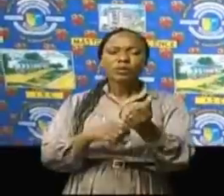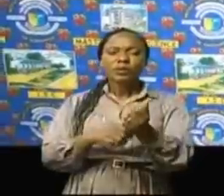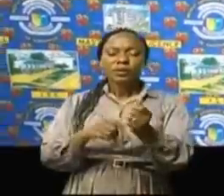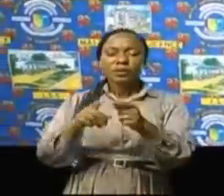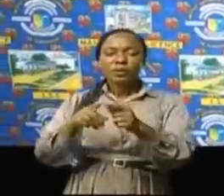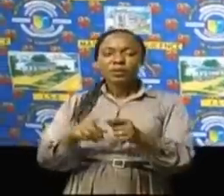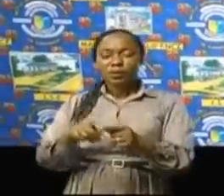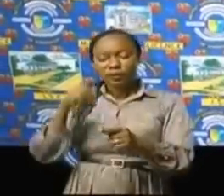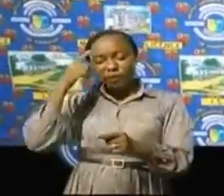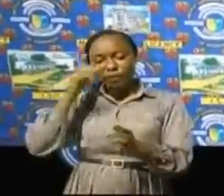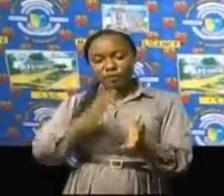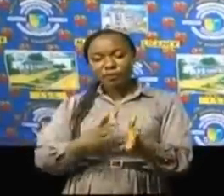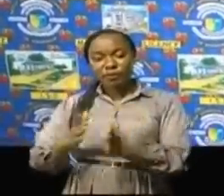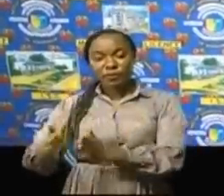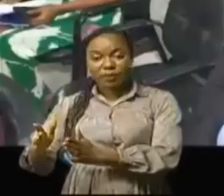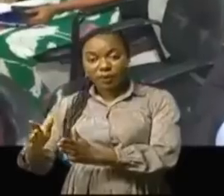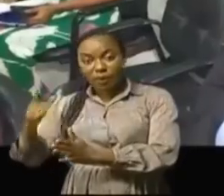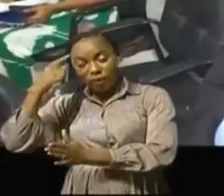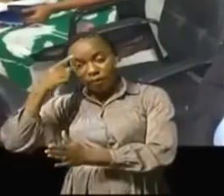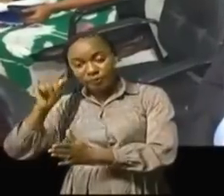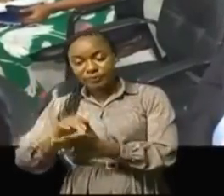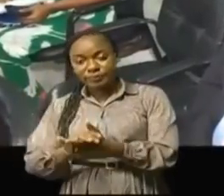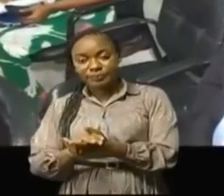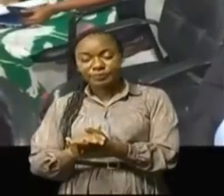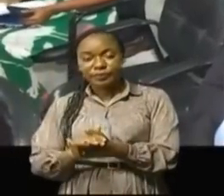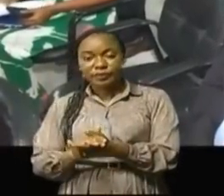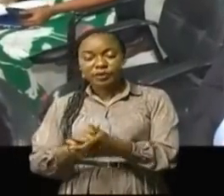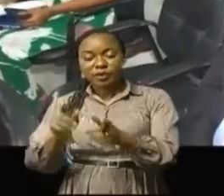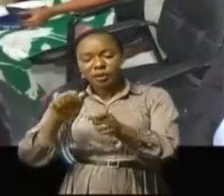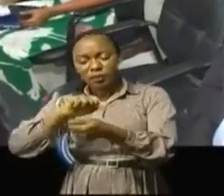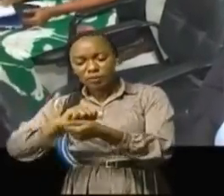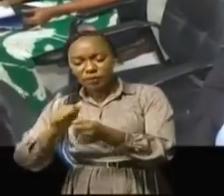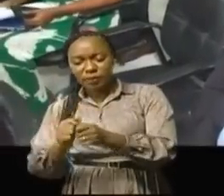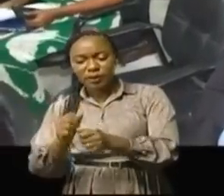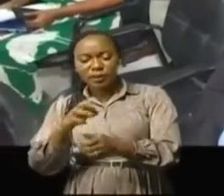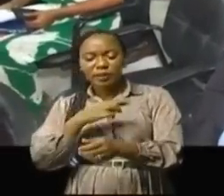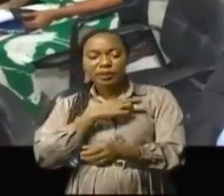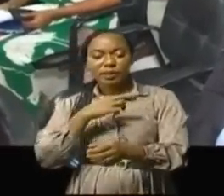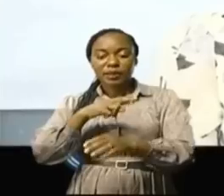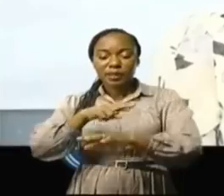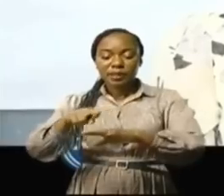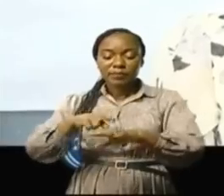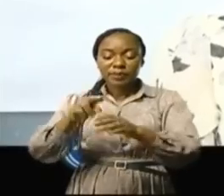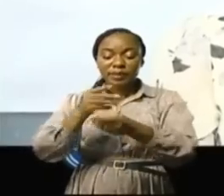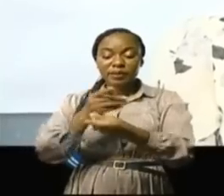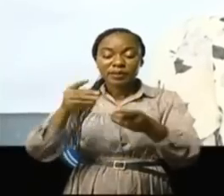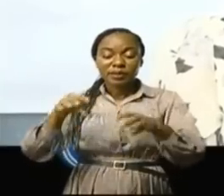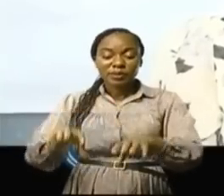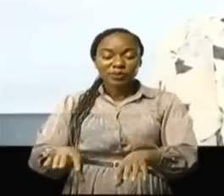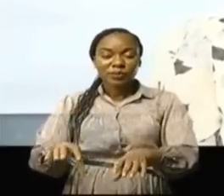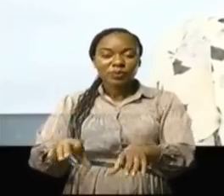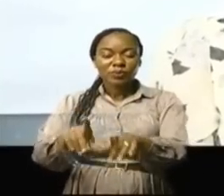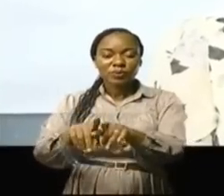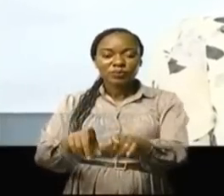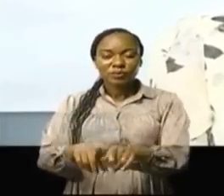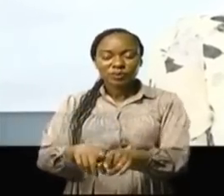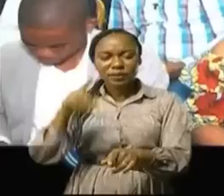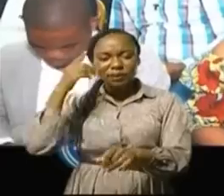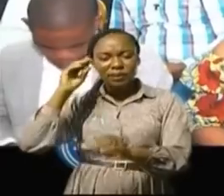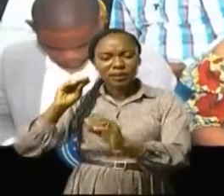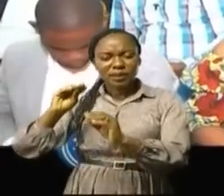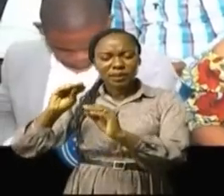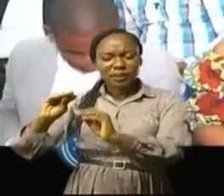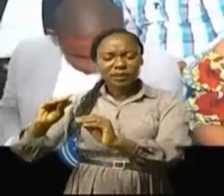succédés pour peindre, chacun selon sa spécialité, la situation de la République démocratique du Congo et éventuellement des leçons à